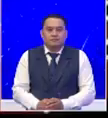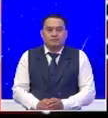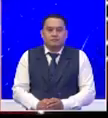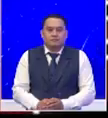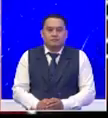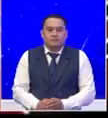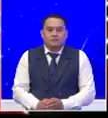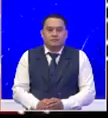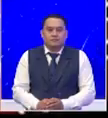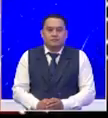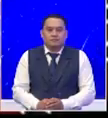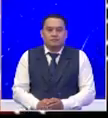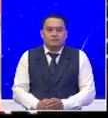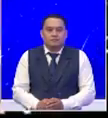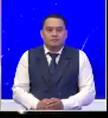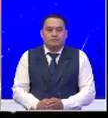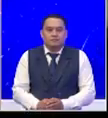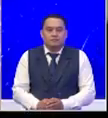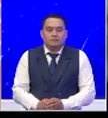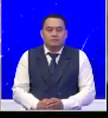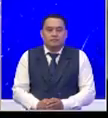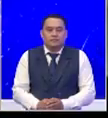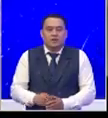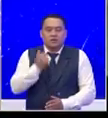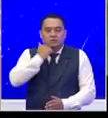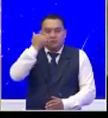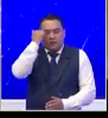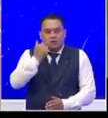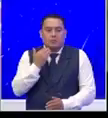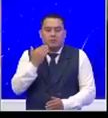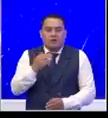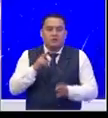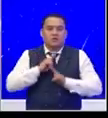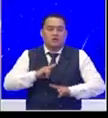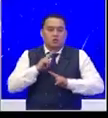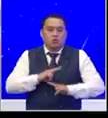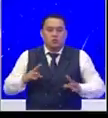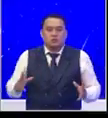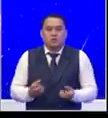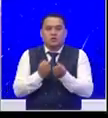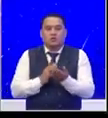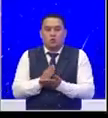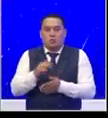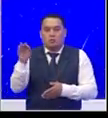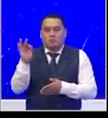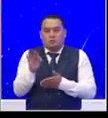Рахмет жигиттерге, сотрудникам МАСО города Капчагай. Вот, приехали